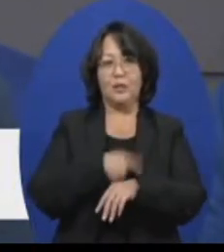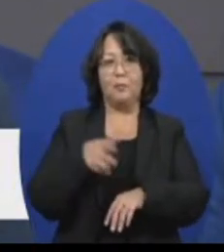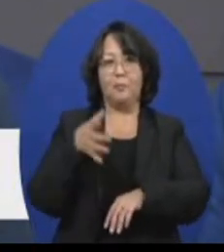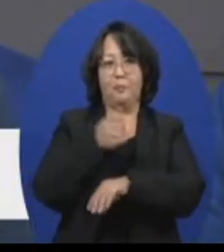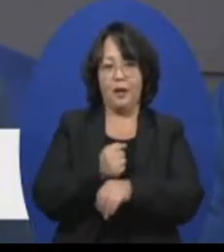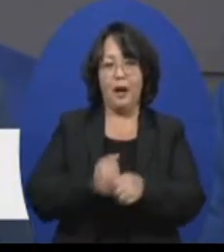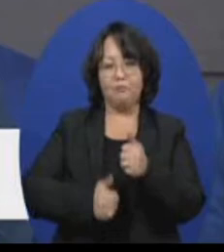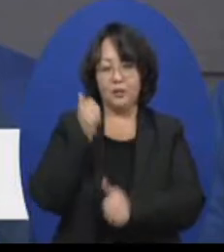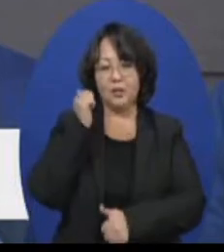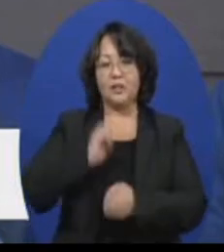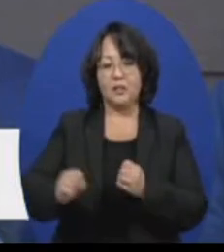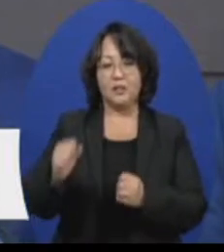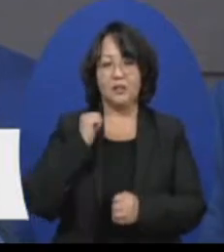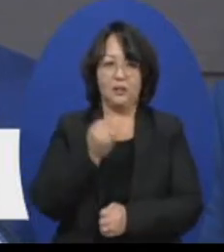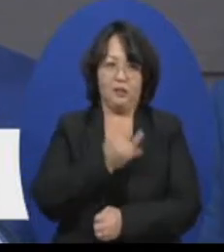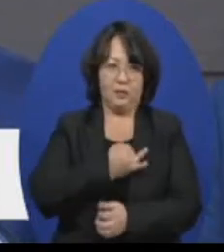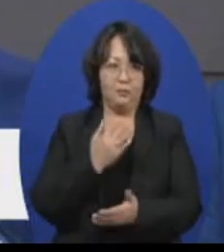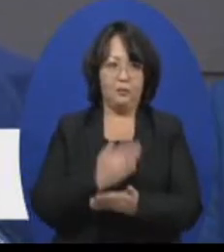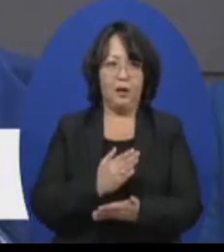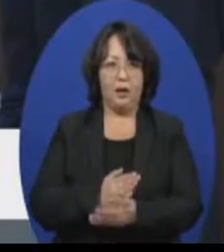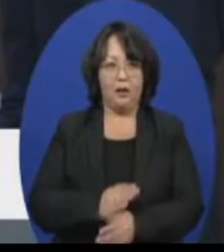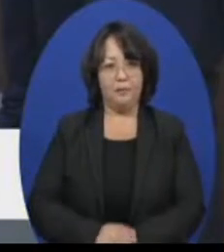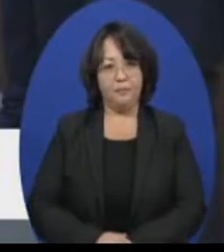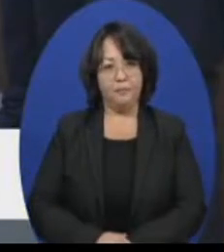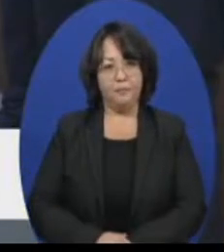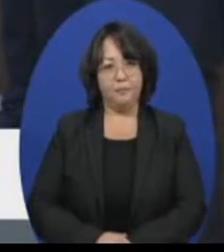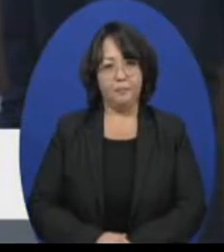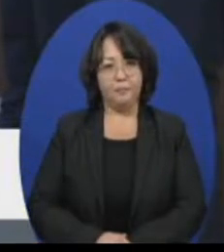хугацаанд нь амжилттай хэрэгжүүлнэ гэдэгт итгэлтэй байна.